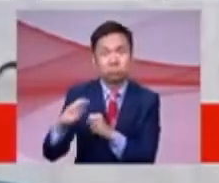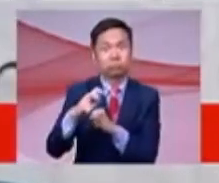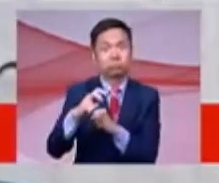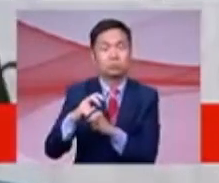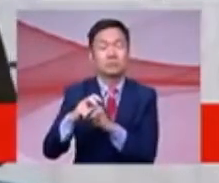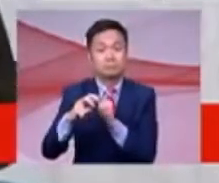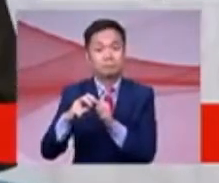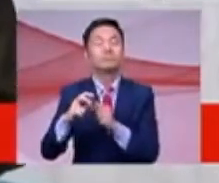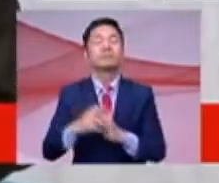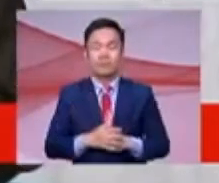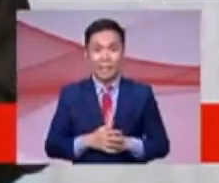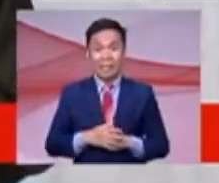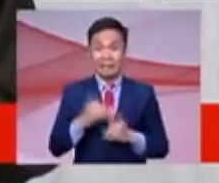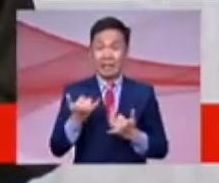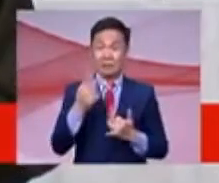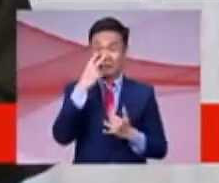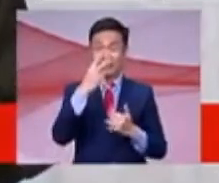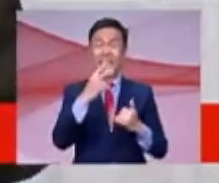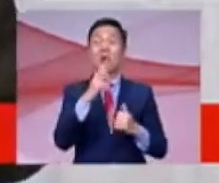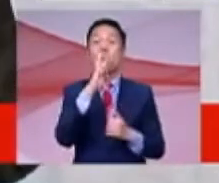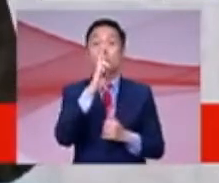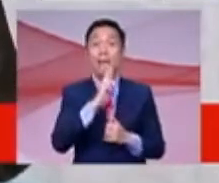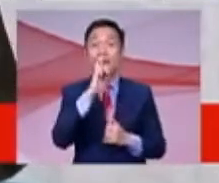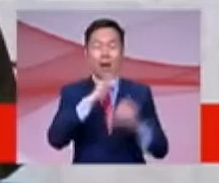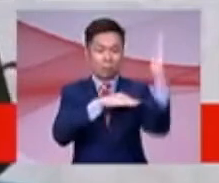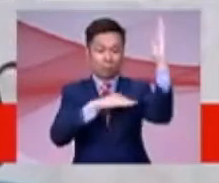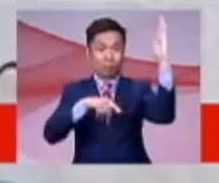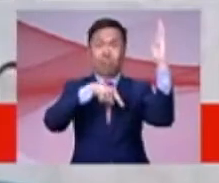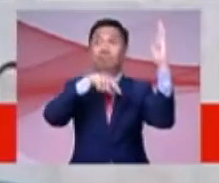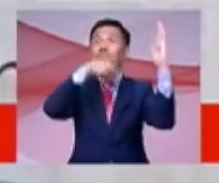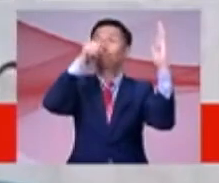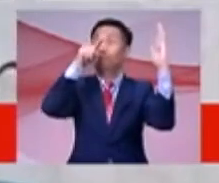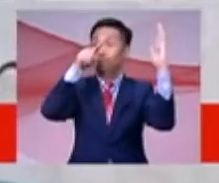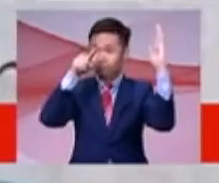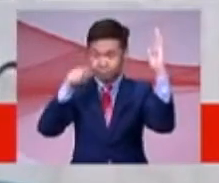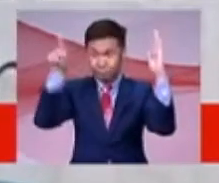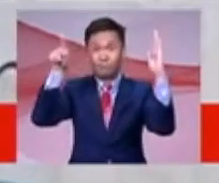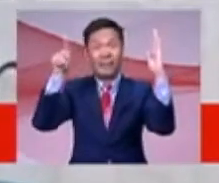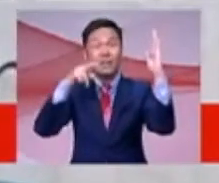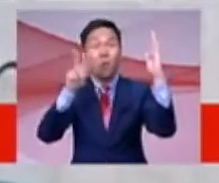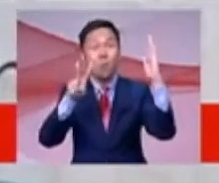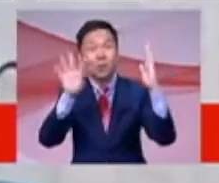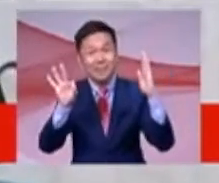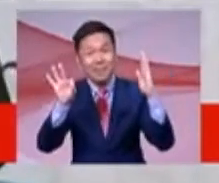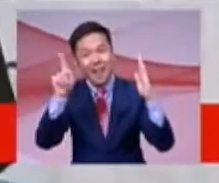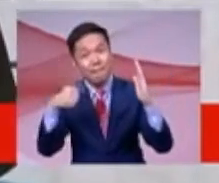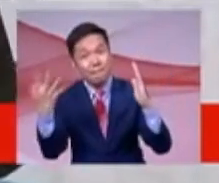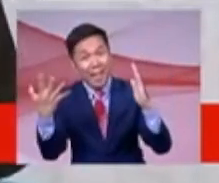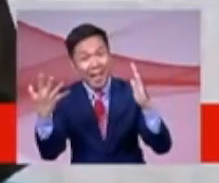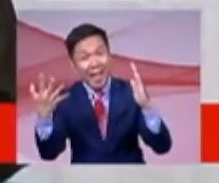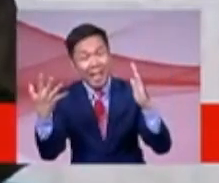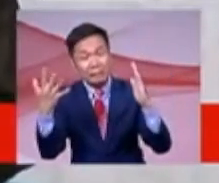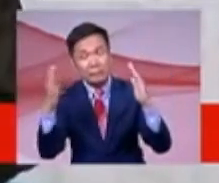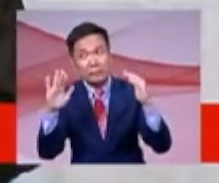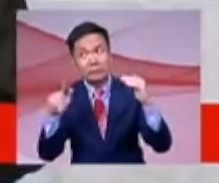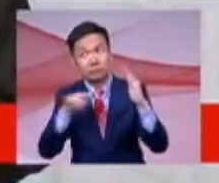lihat pada mujuran warna merah, kita jangkakan pada 29 Mei kita